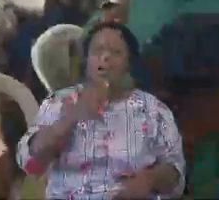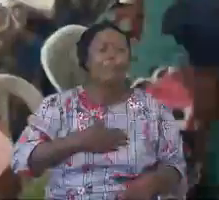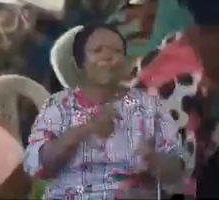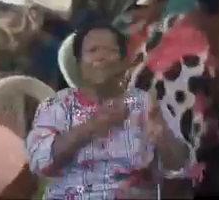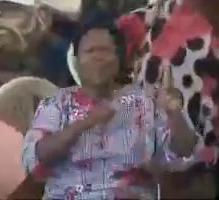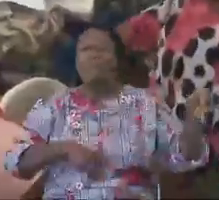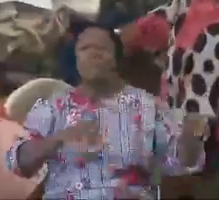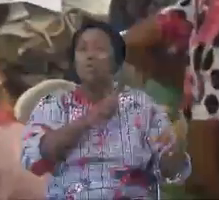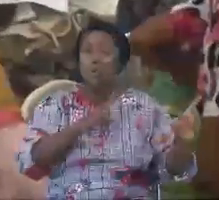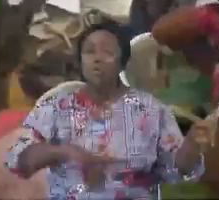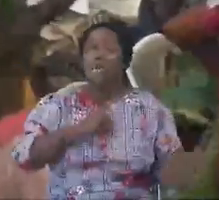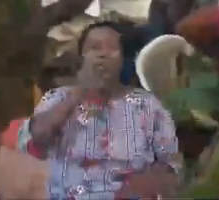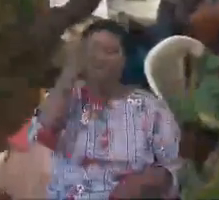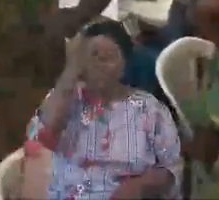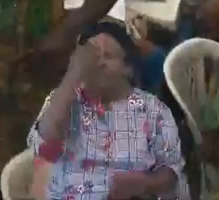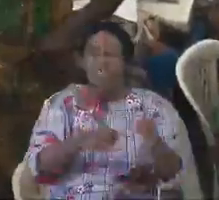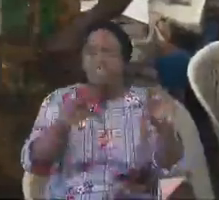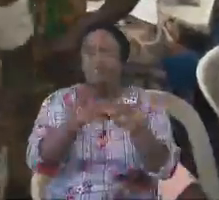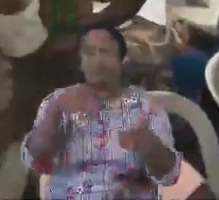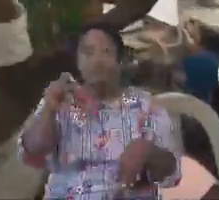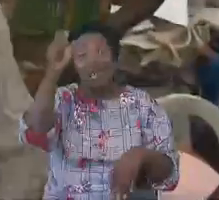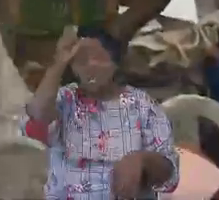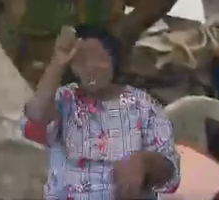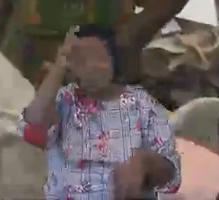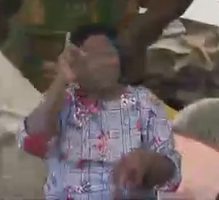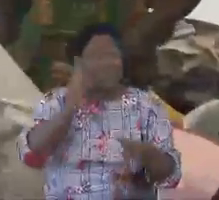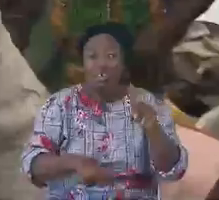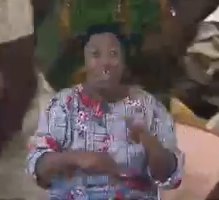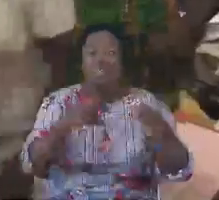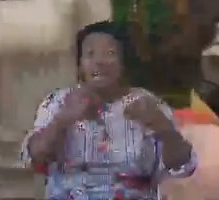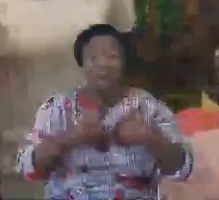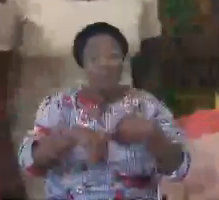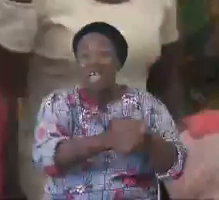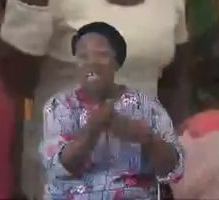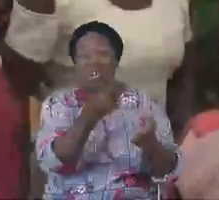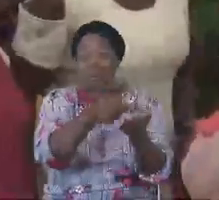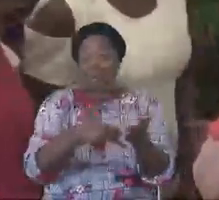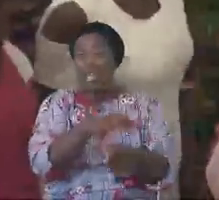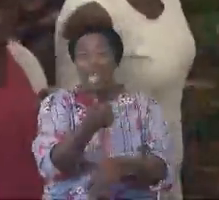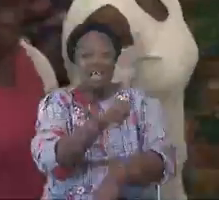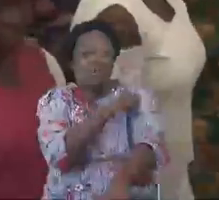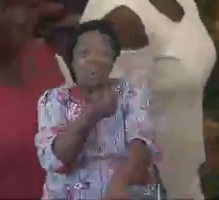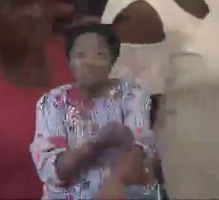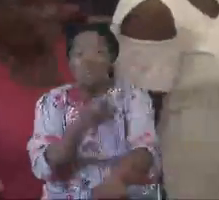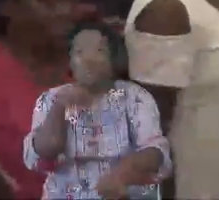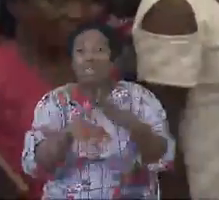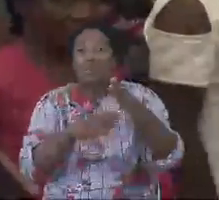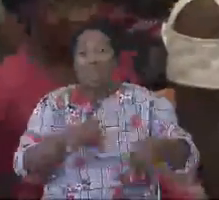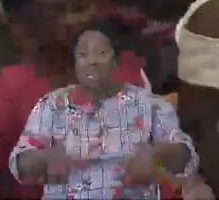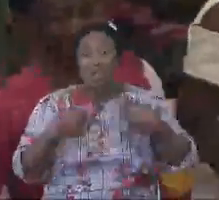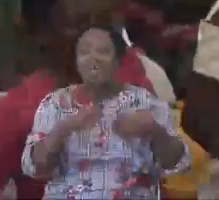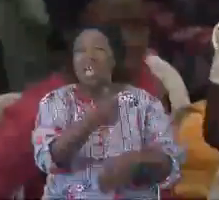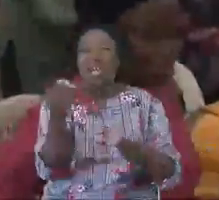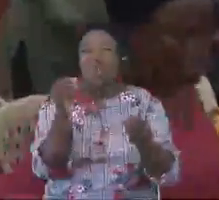mon substitut. Seigneur, je sais, tu es mon Seigneur. Seigneur, je sais. Même le diable